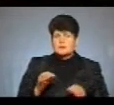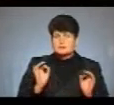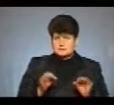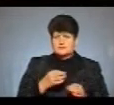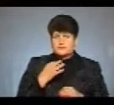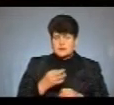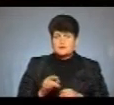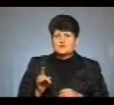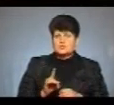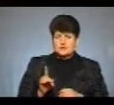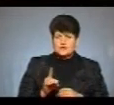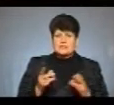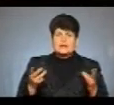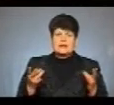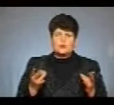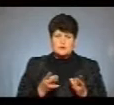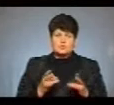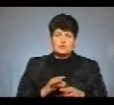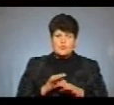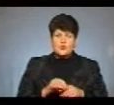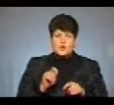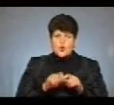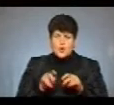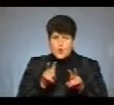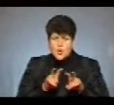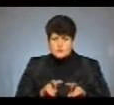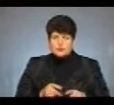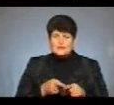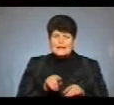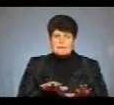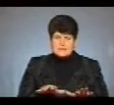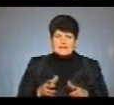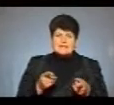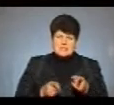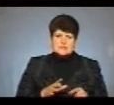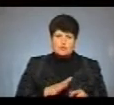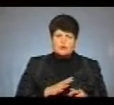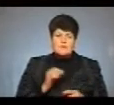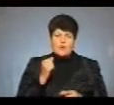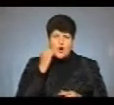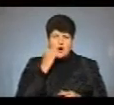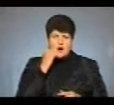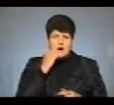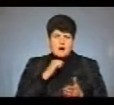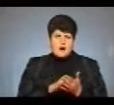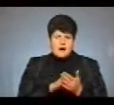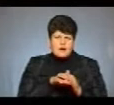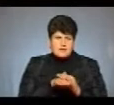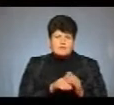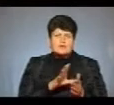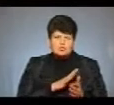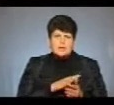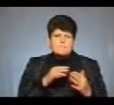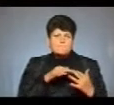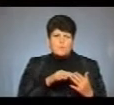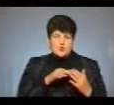що необхідно проводити розвідку тих місць, де дійсно були там, по архівним даним, були бої. Державна служба України надзвичайної